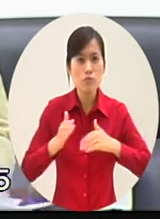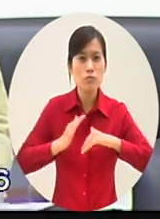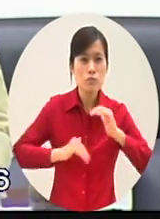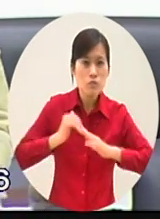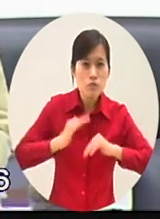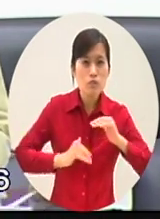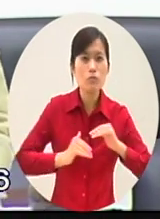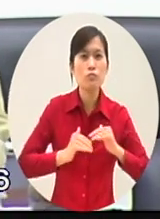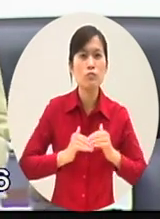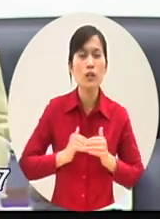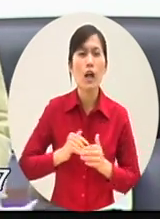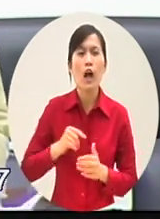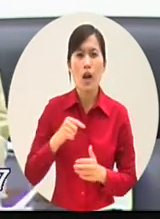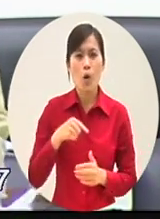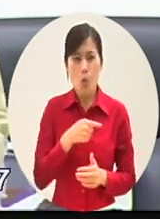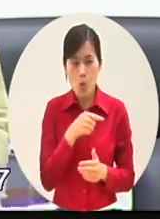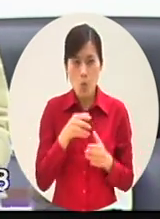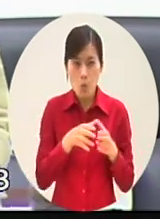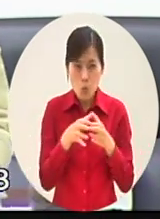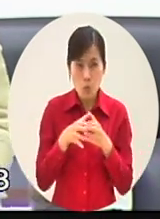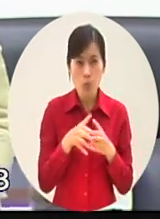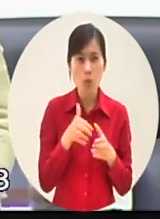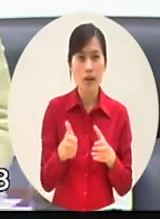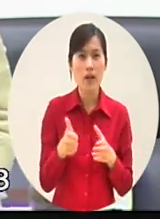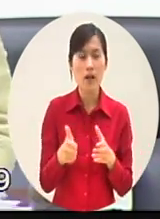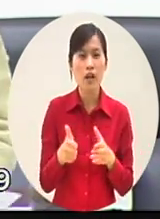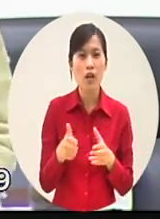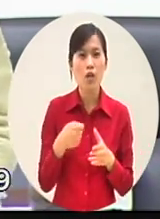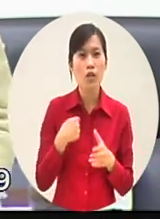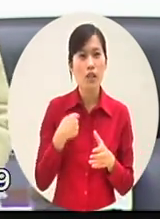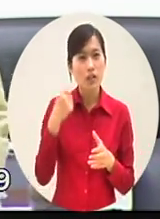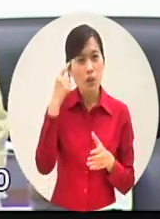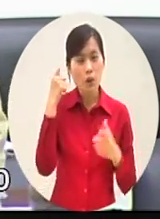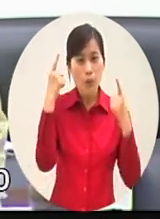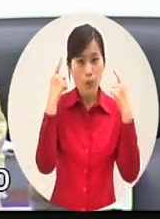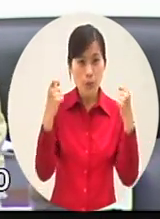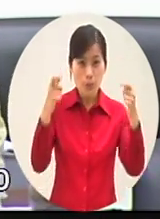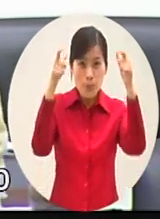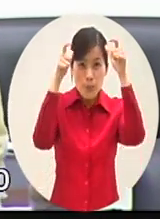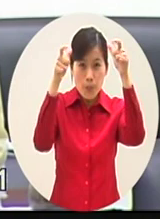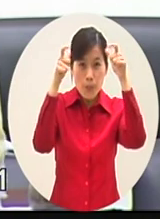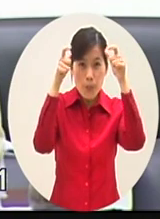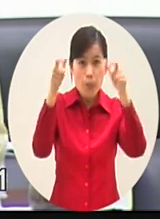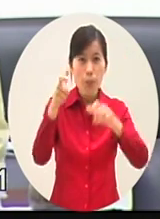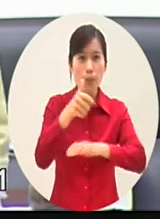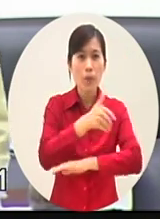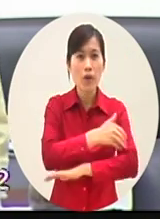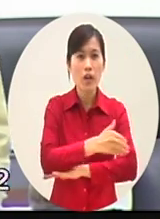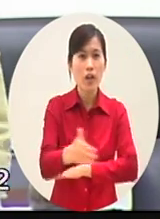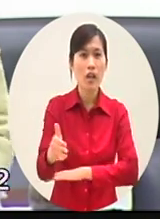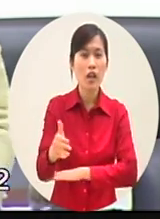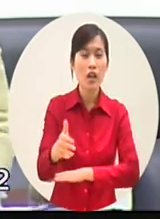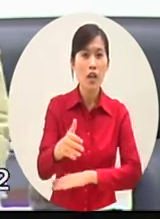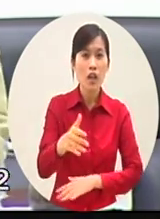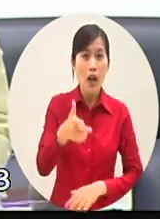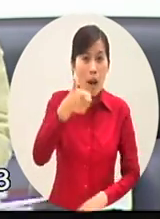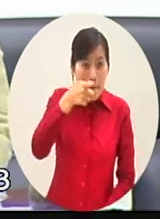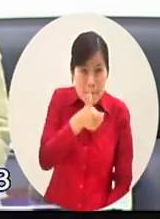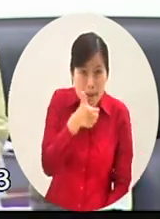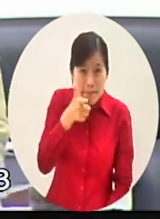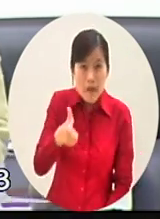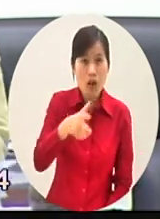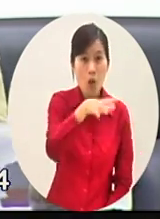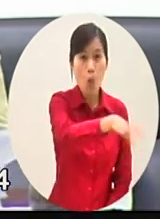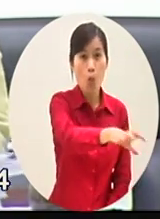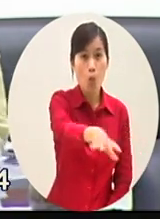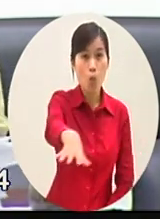教育齁。那因为我们高雄原高雄县啊齁，其实靶场很多，那其实靶场很多我们